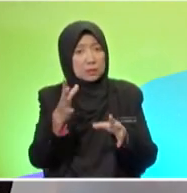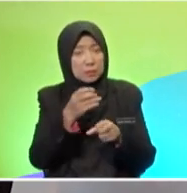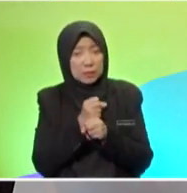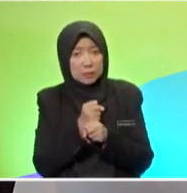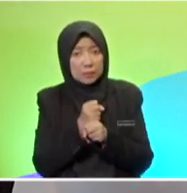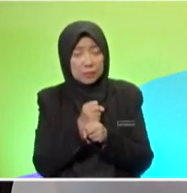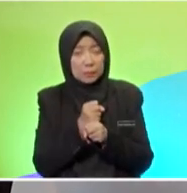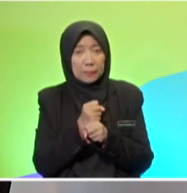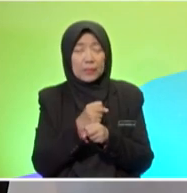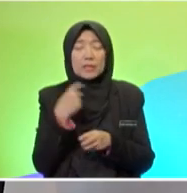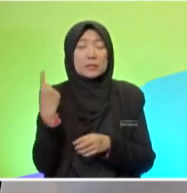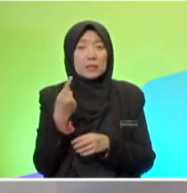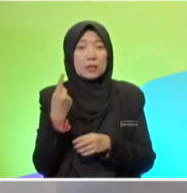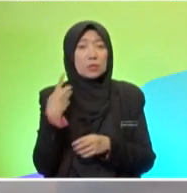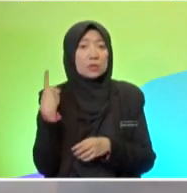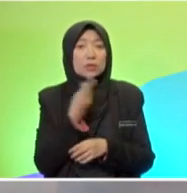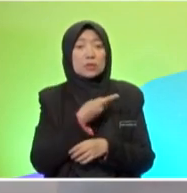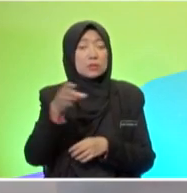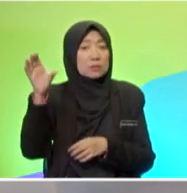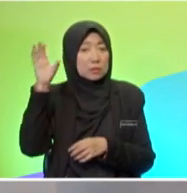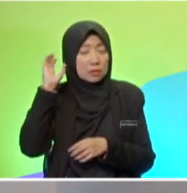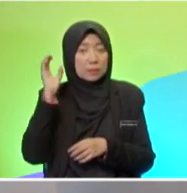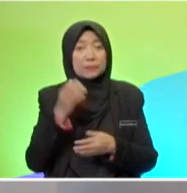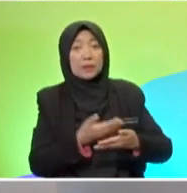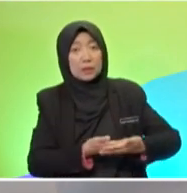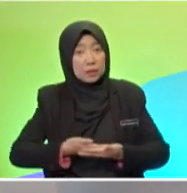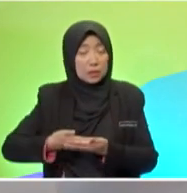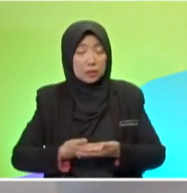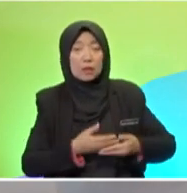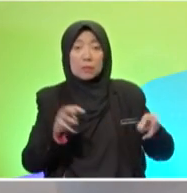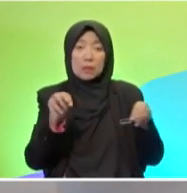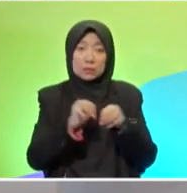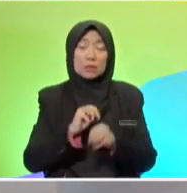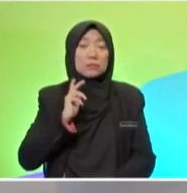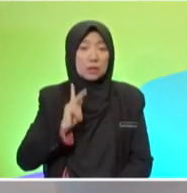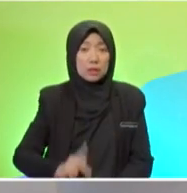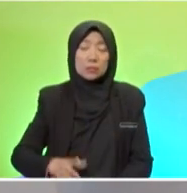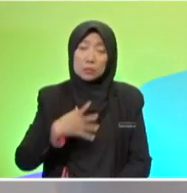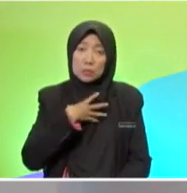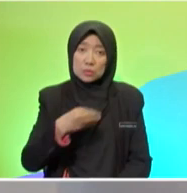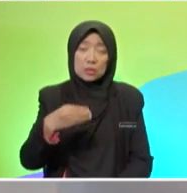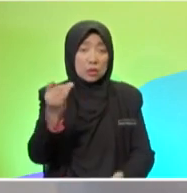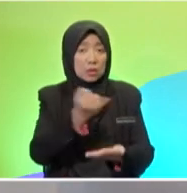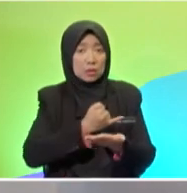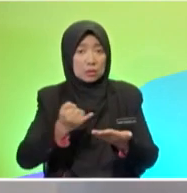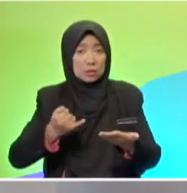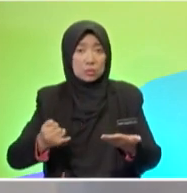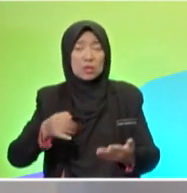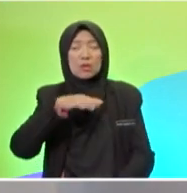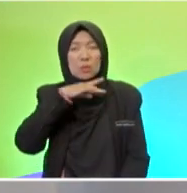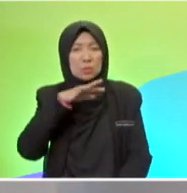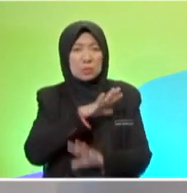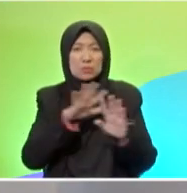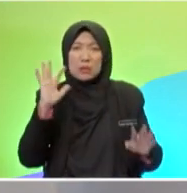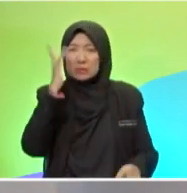anak-anak ini ibarat satu kain putih kalau lukisan yang kita buat ke atas tuh comot tak